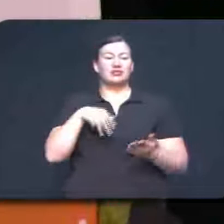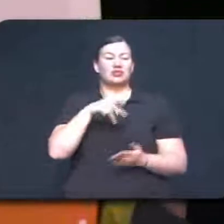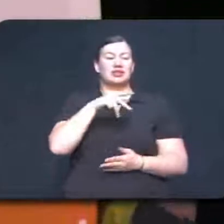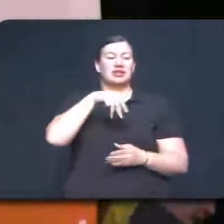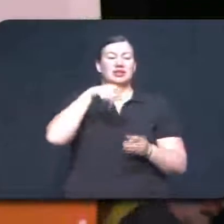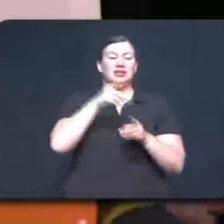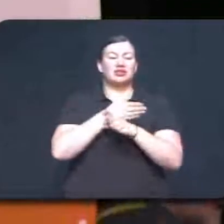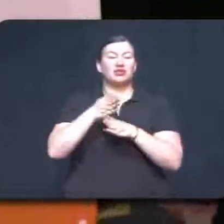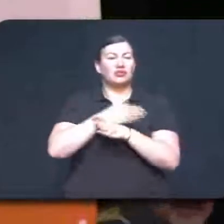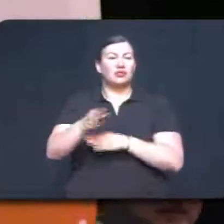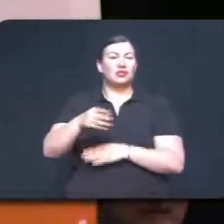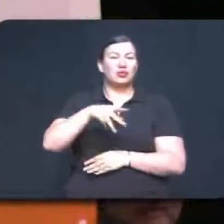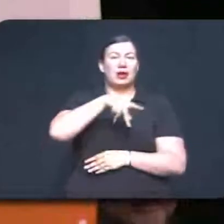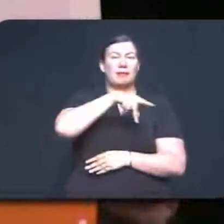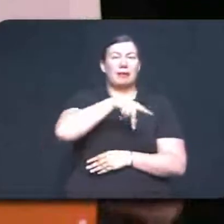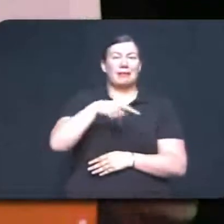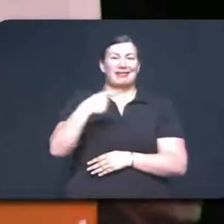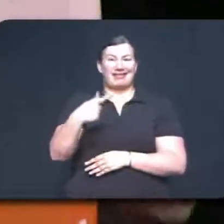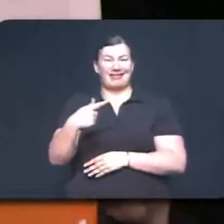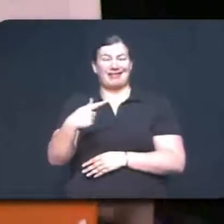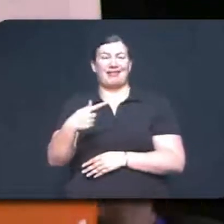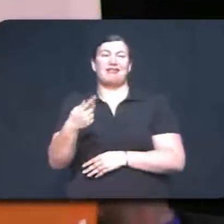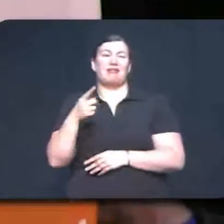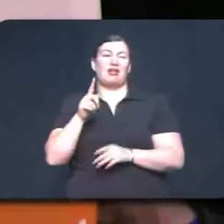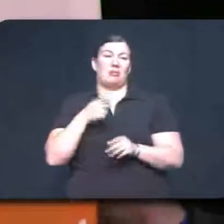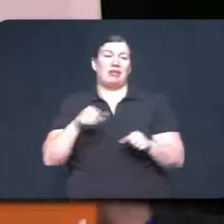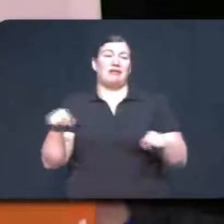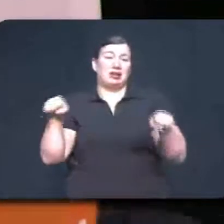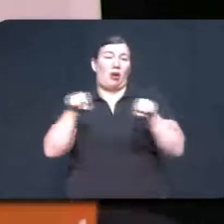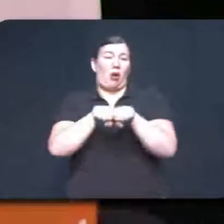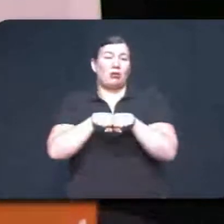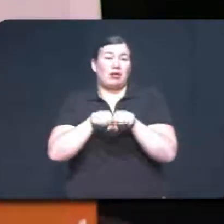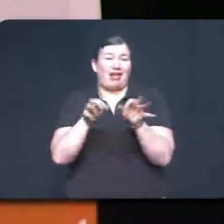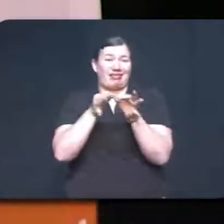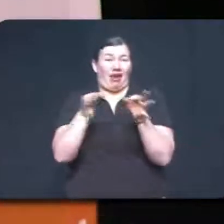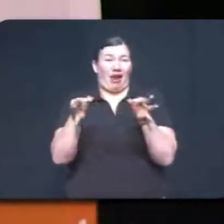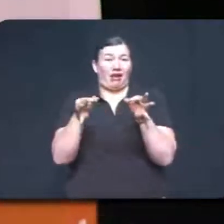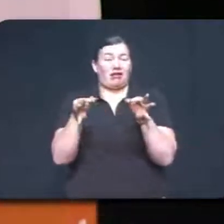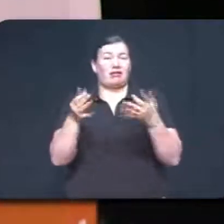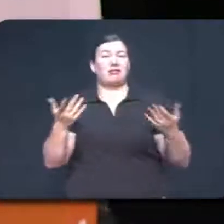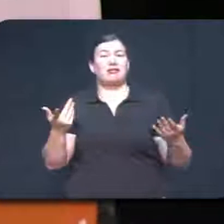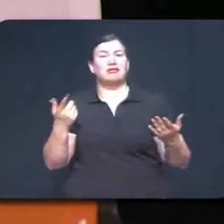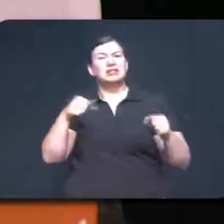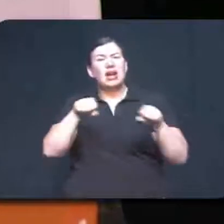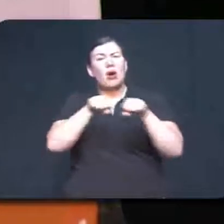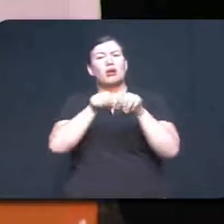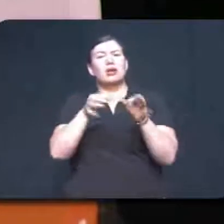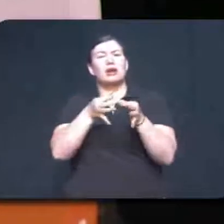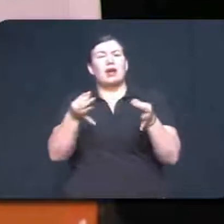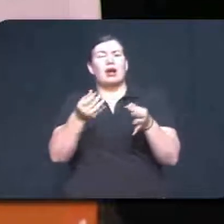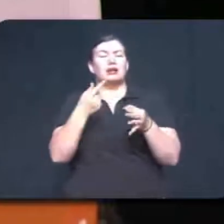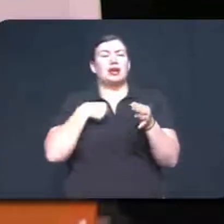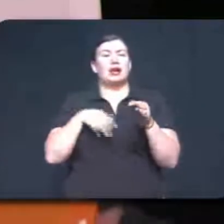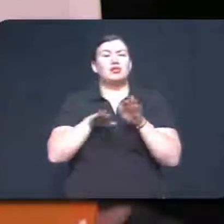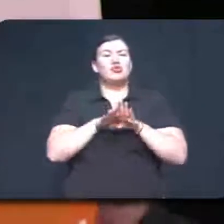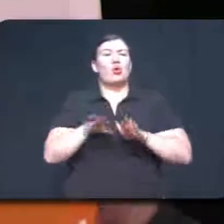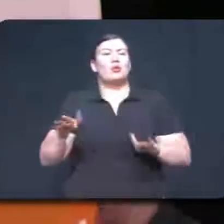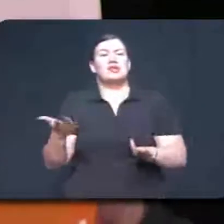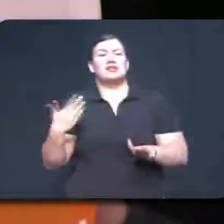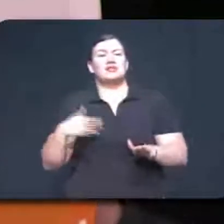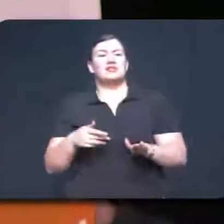haben das online-tag und dieser Antrag sieht vor dass dieses online-tag nach dem Prinzipien von Liquid Demokratie